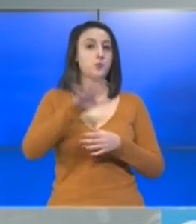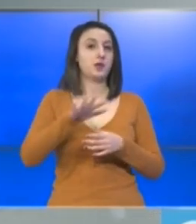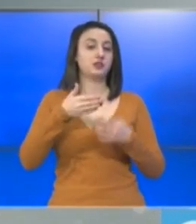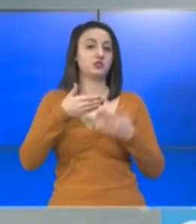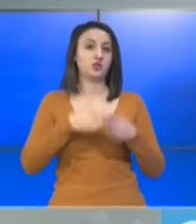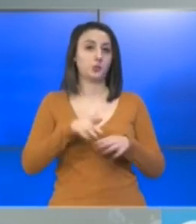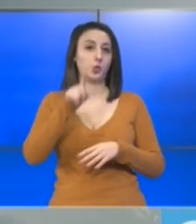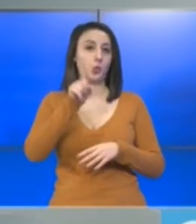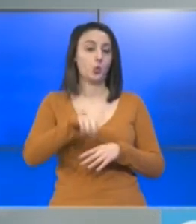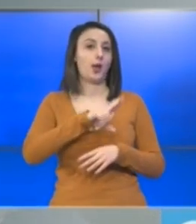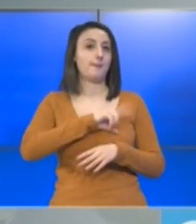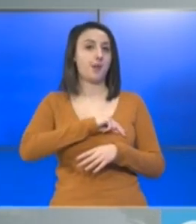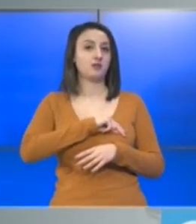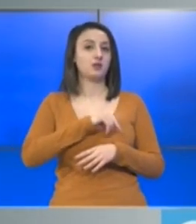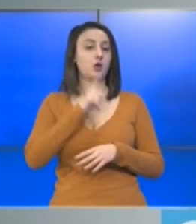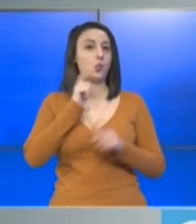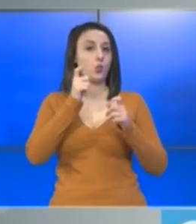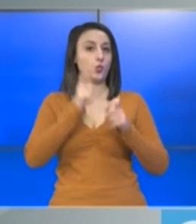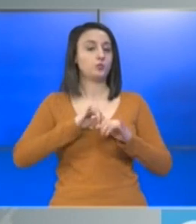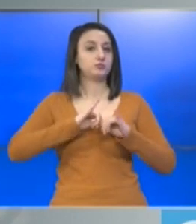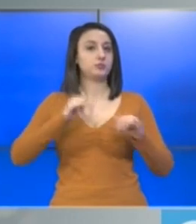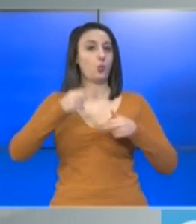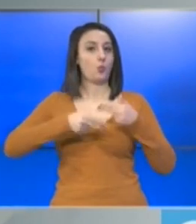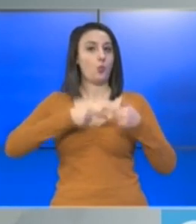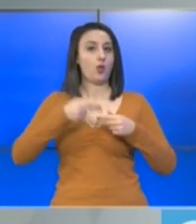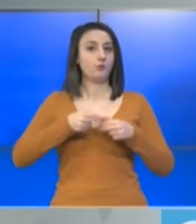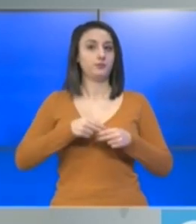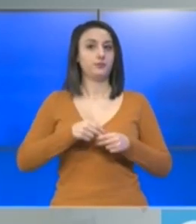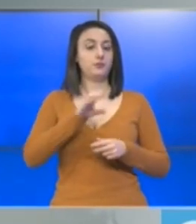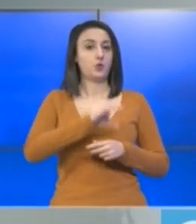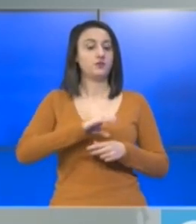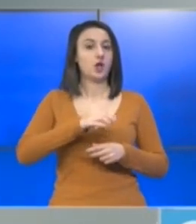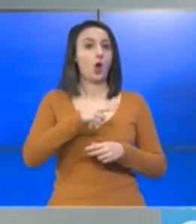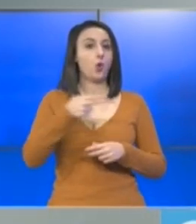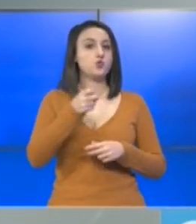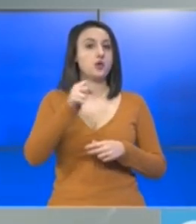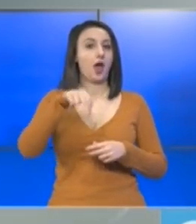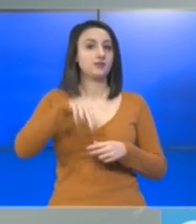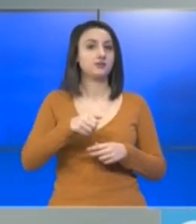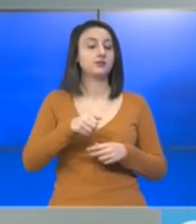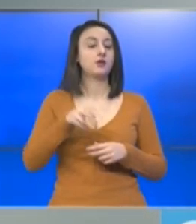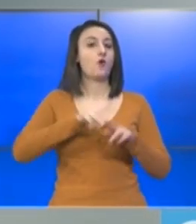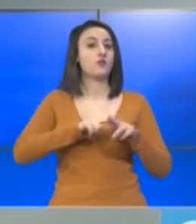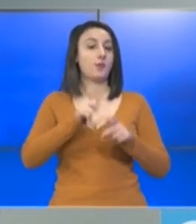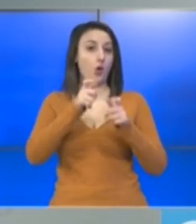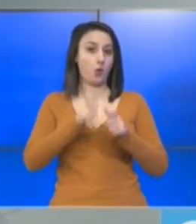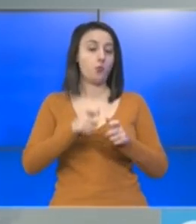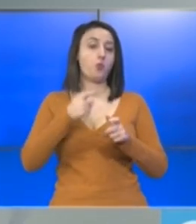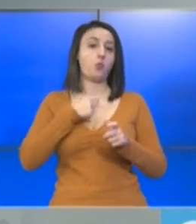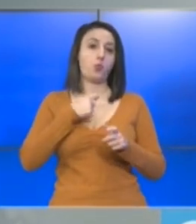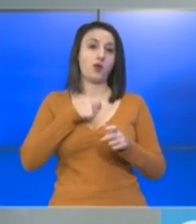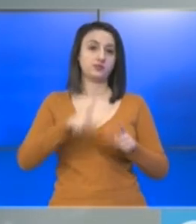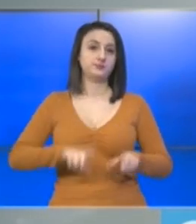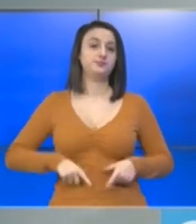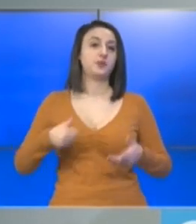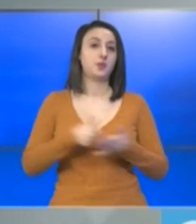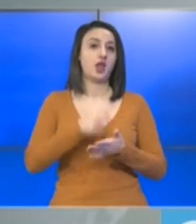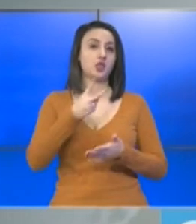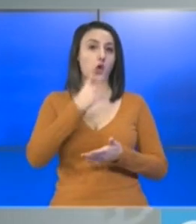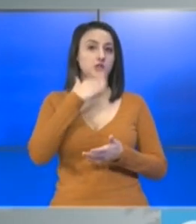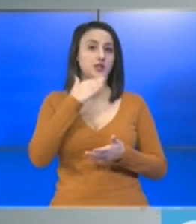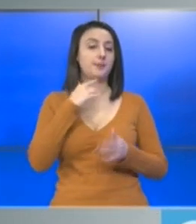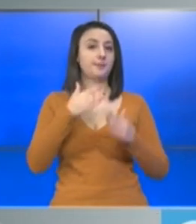începutul lunii martie de către un grup de epidemiologi chinezi din provincia hunan conform acelui grup virusul poate supraviețui până la două